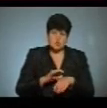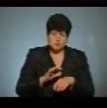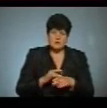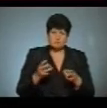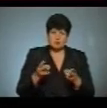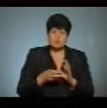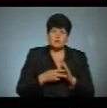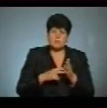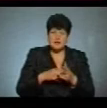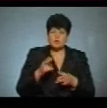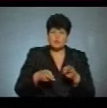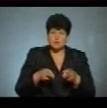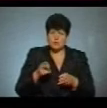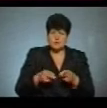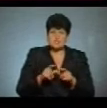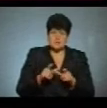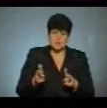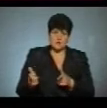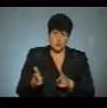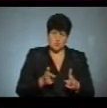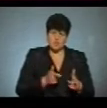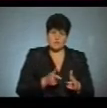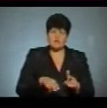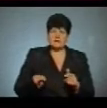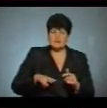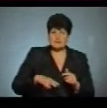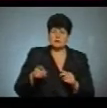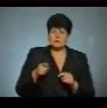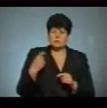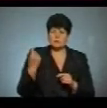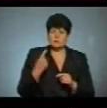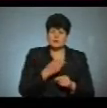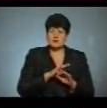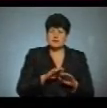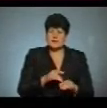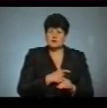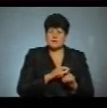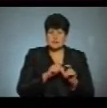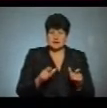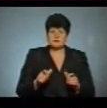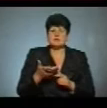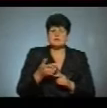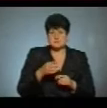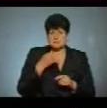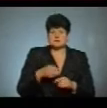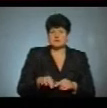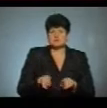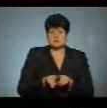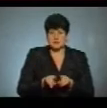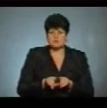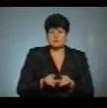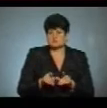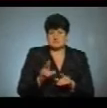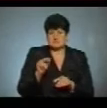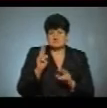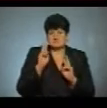потребують планових операцій, заклад готовий. І директор Тернопільської обласної дитячої лікарні Григорій Корицький теж повідомив, що такої